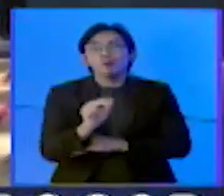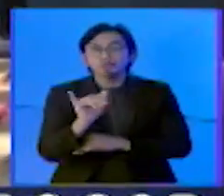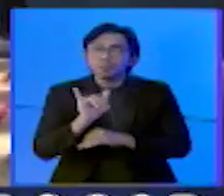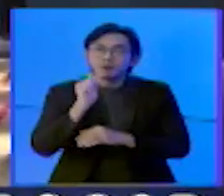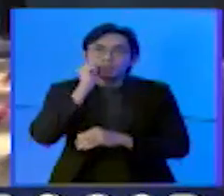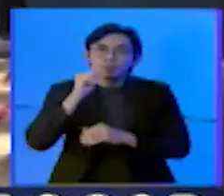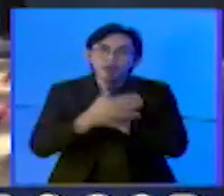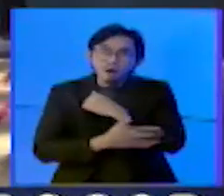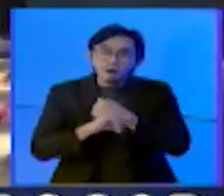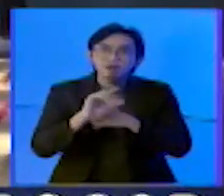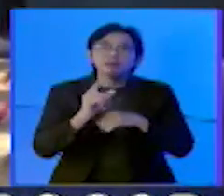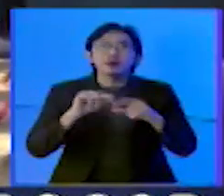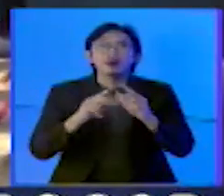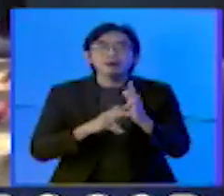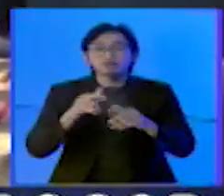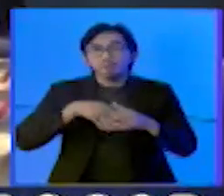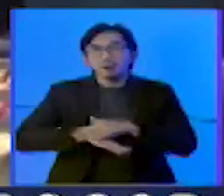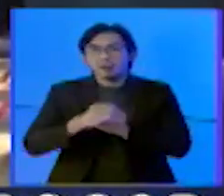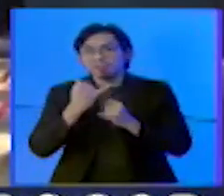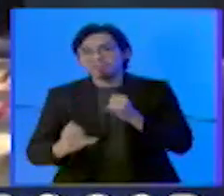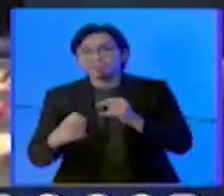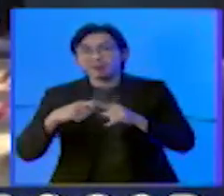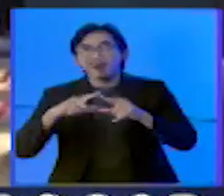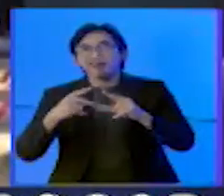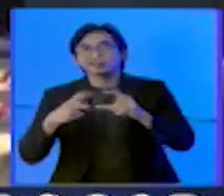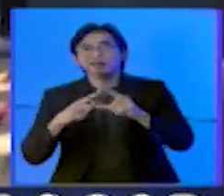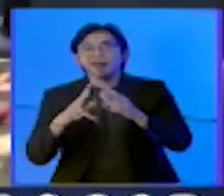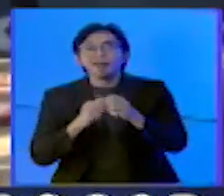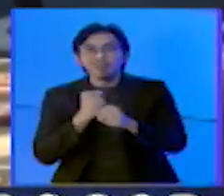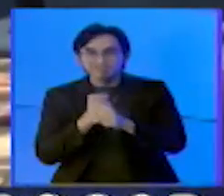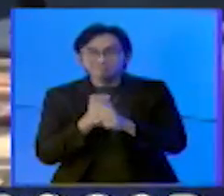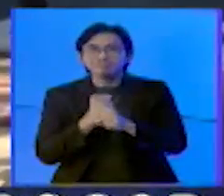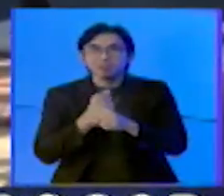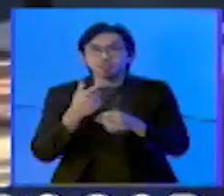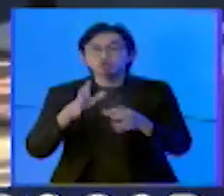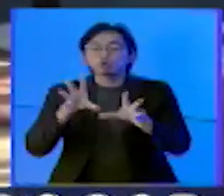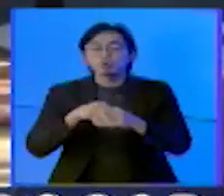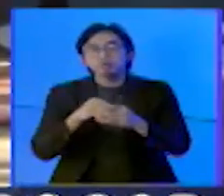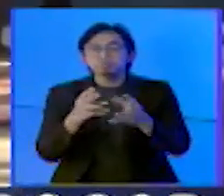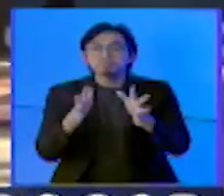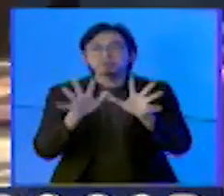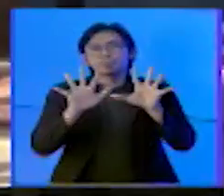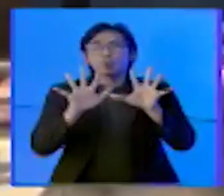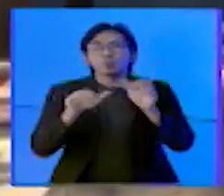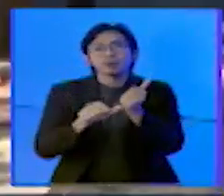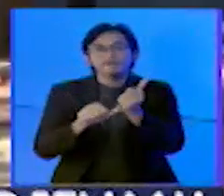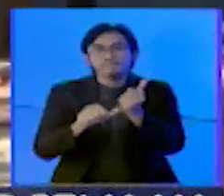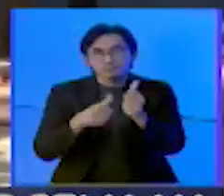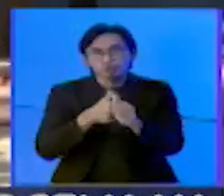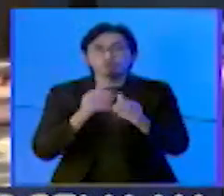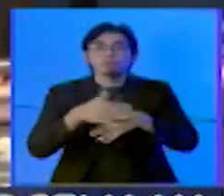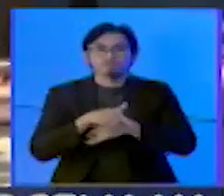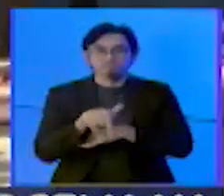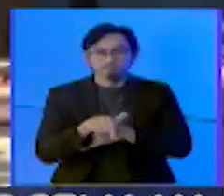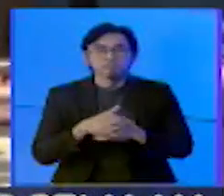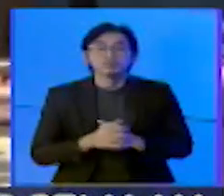Iriana Joko Widodo dan putra bungsu presiden Kaesang Pangarep serta tak lebih dari 10 staf kepresidenan dalam khotbah singkat yang berjudul